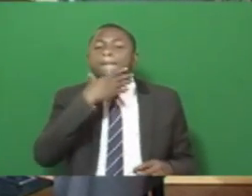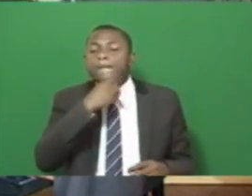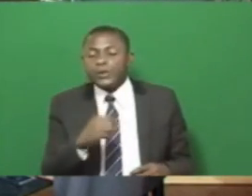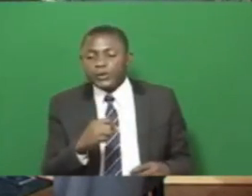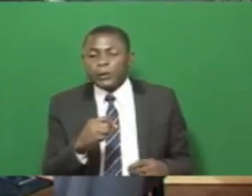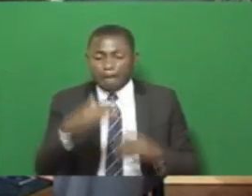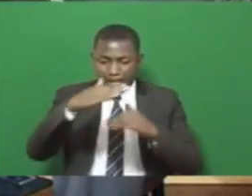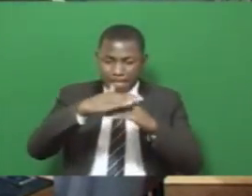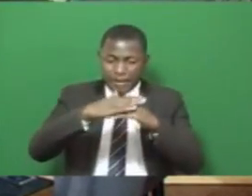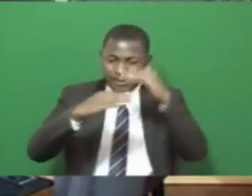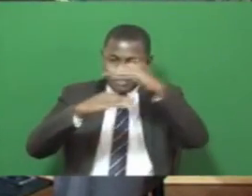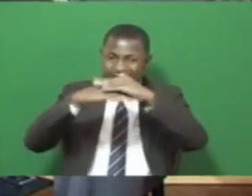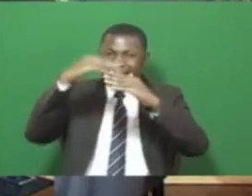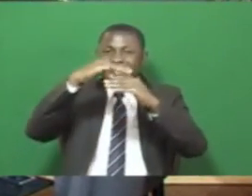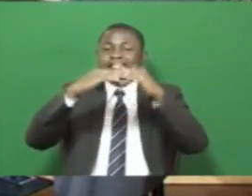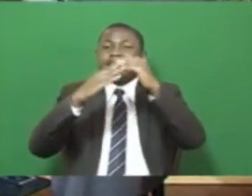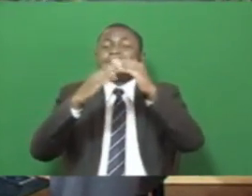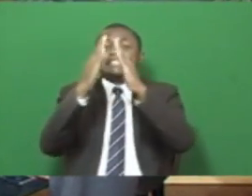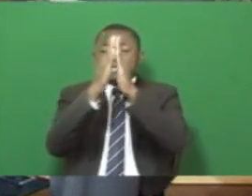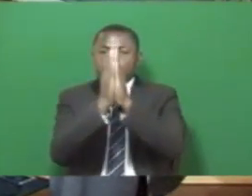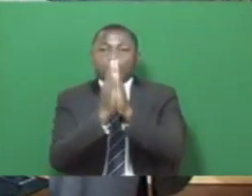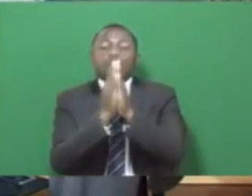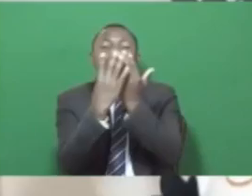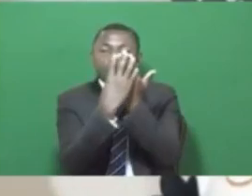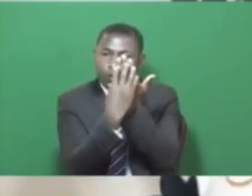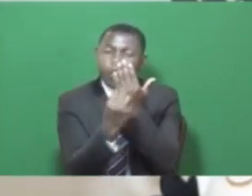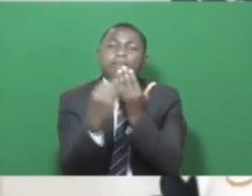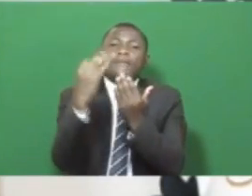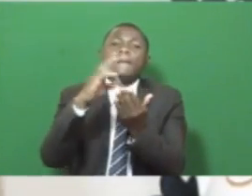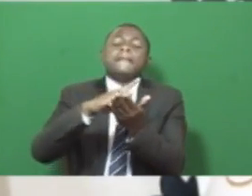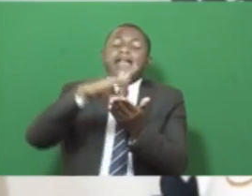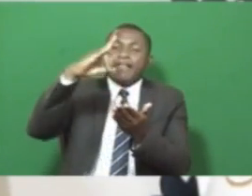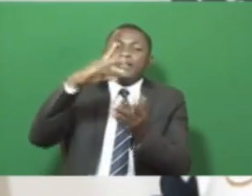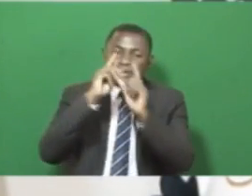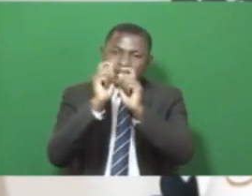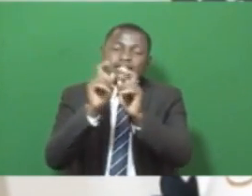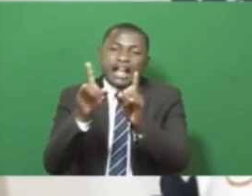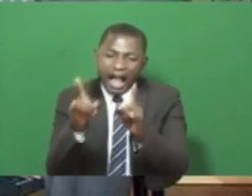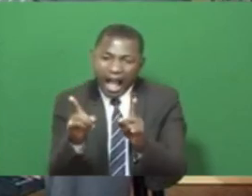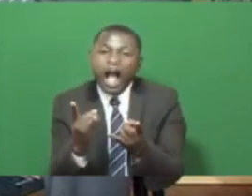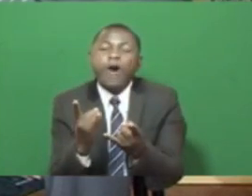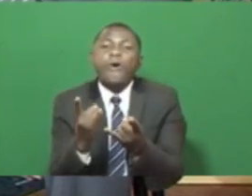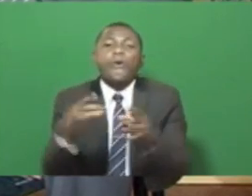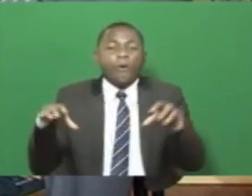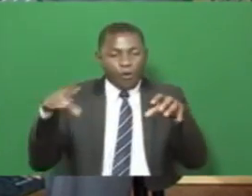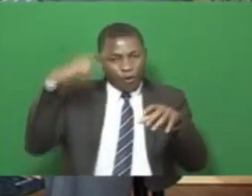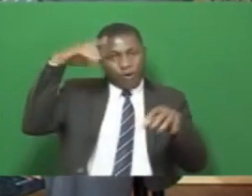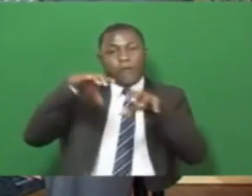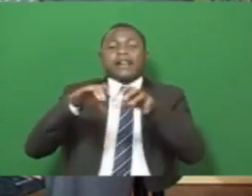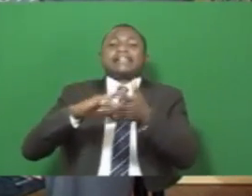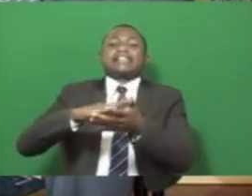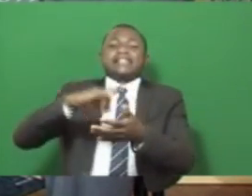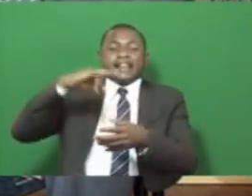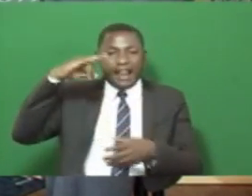Moses. Ndiwa kirei sanctuary pano pasi. Eh, ndi uye ndizo kudzidzi saizwa tinoita tiri kudenga. Eh, ninyaye